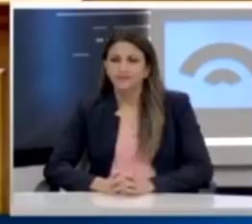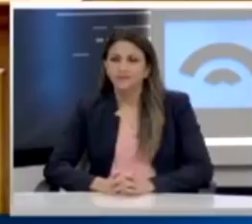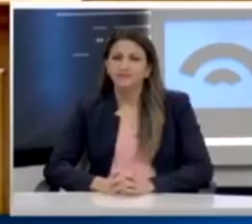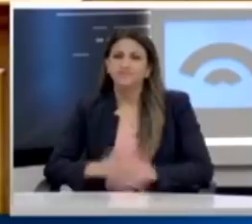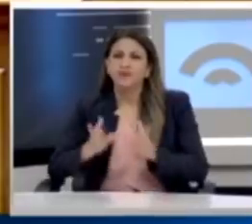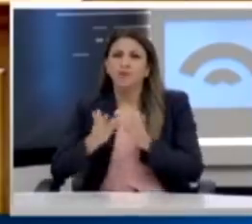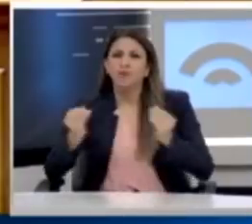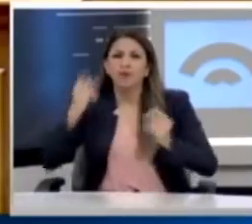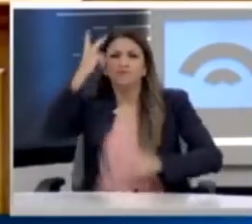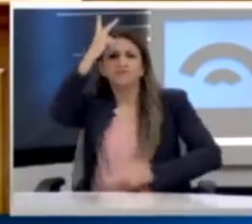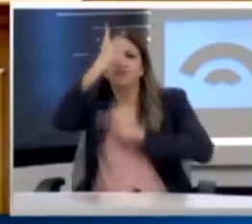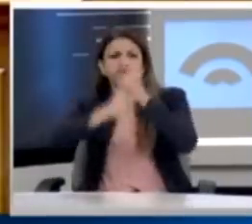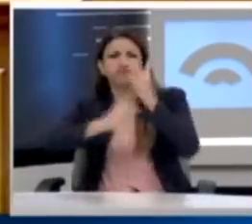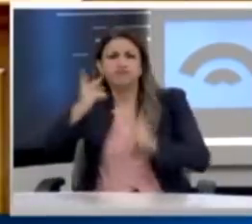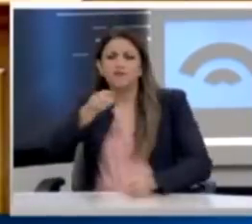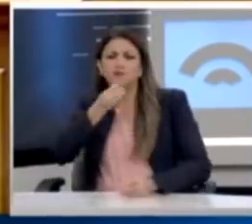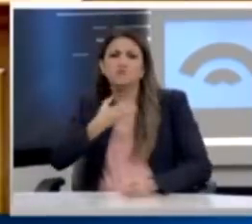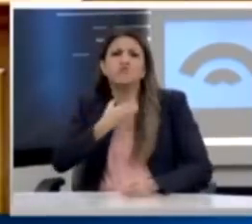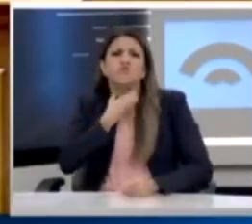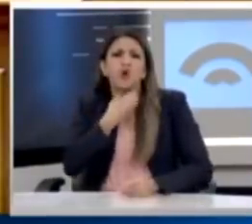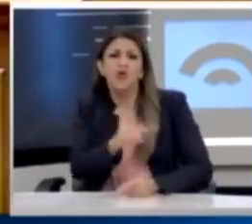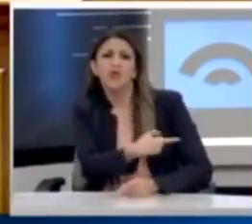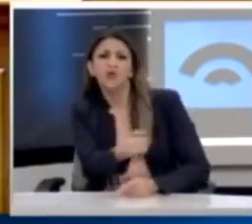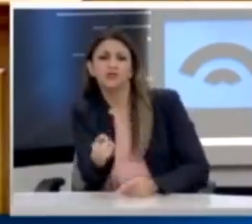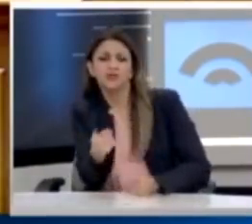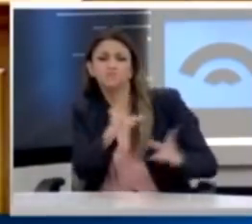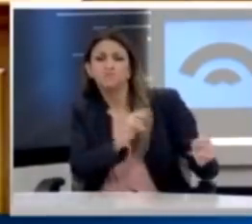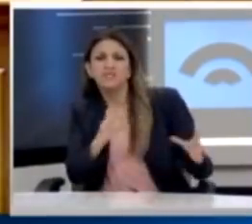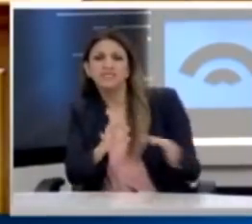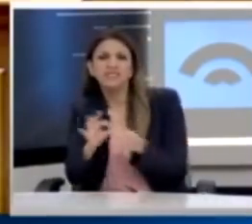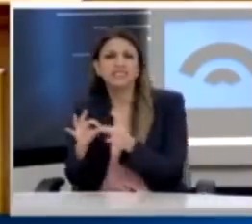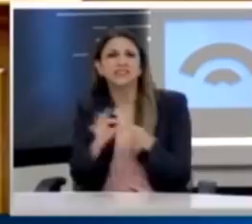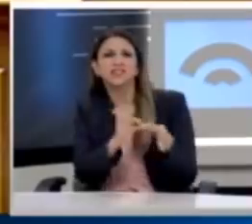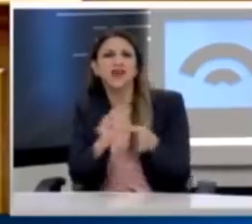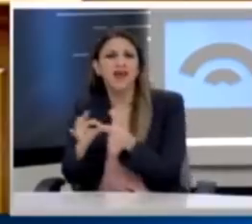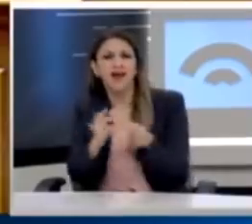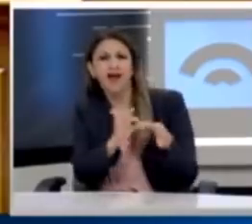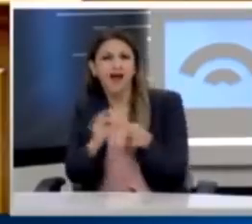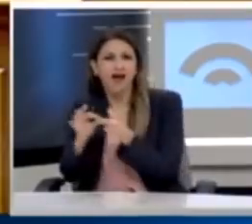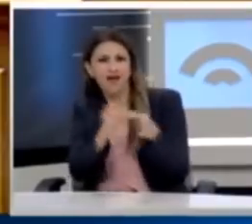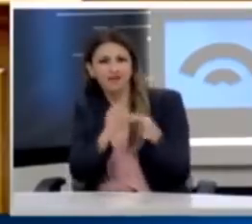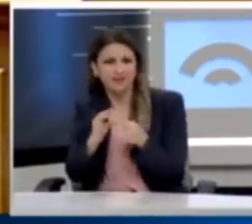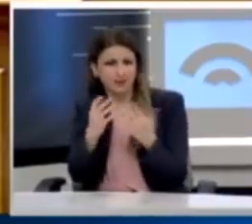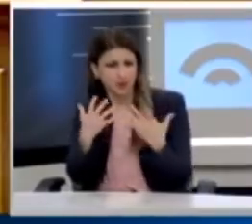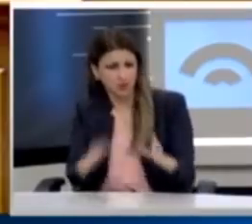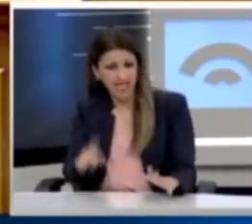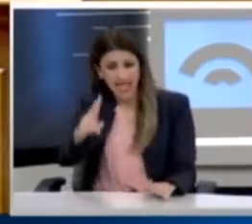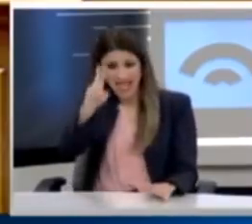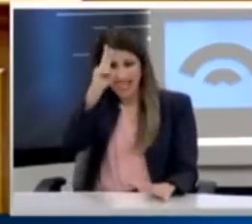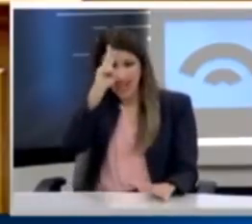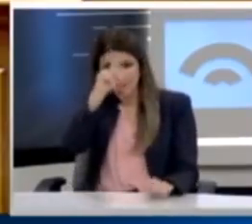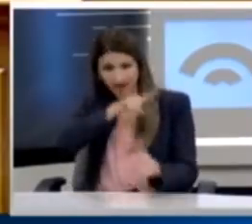κατάντησαν δοσύλλογοι, προδότες, συνεργάτες, εταίροι της τριπλής κατοχής,